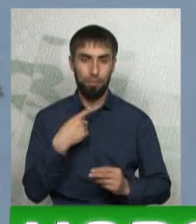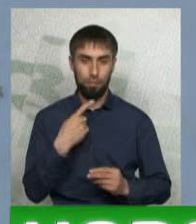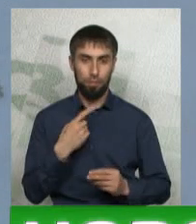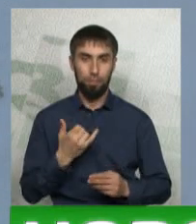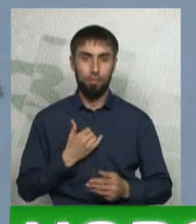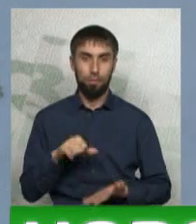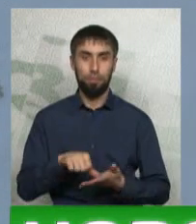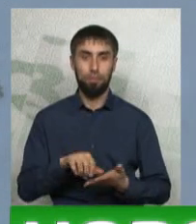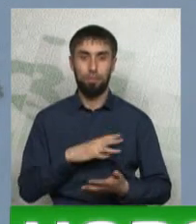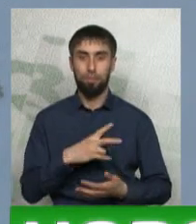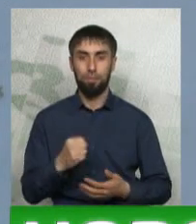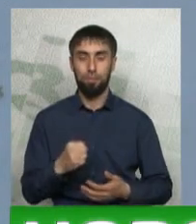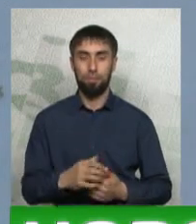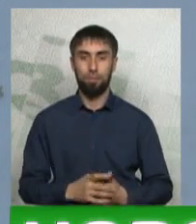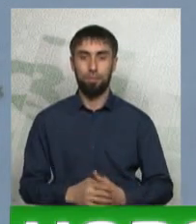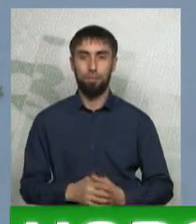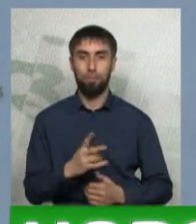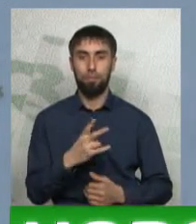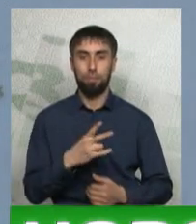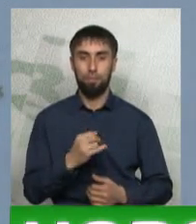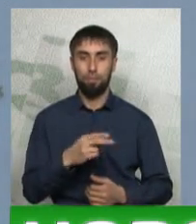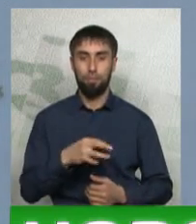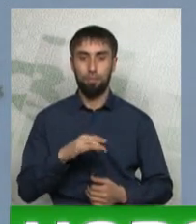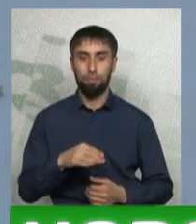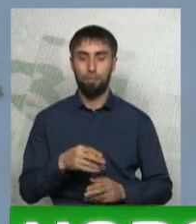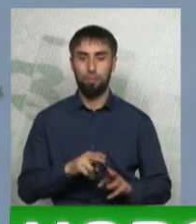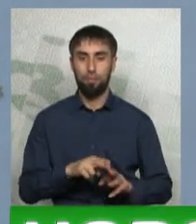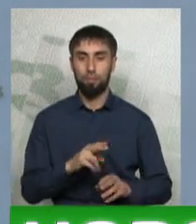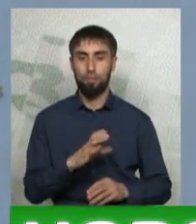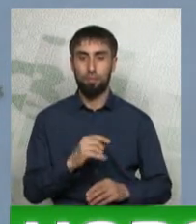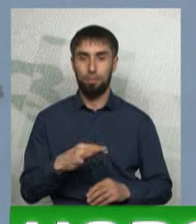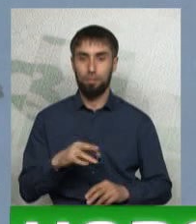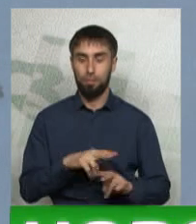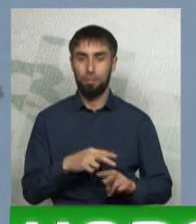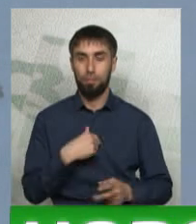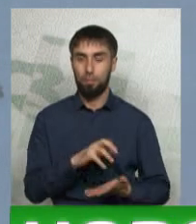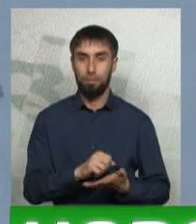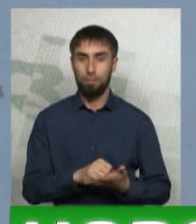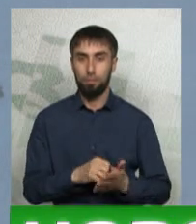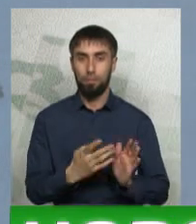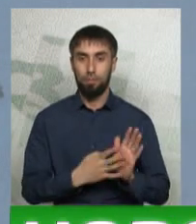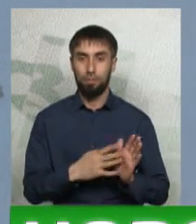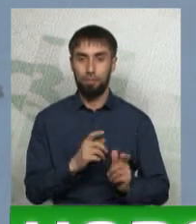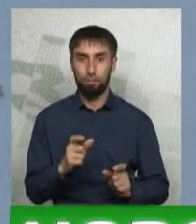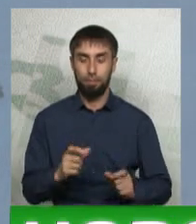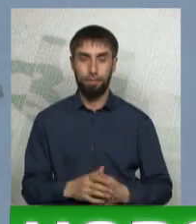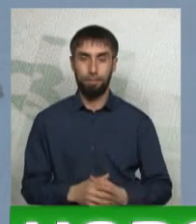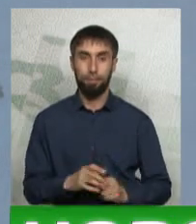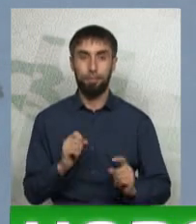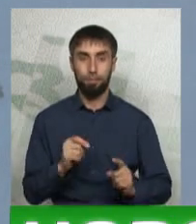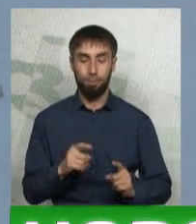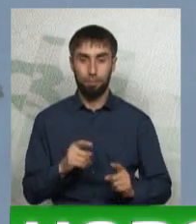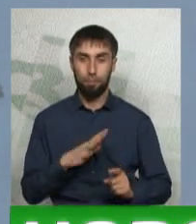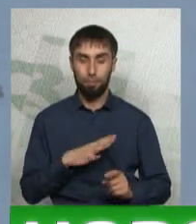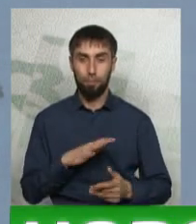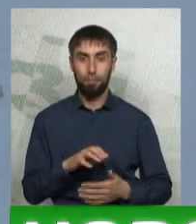участвовали на чемпионат России по профессиональному боевому самбо. Там мы заняли все 9 человек, у меня стали золотыми, ну,